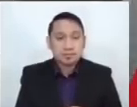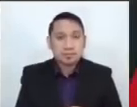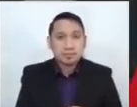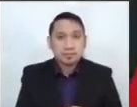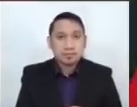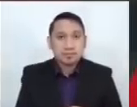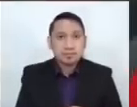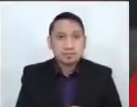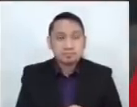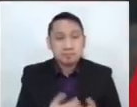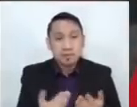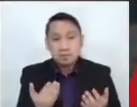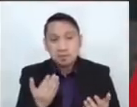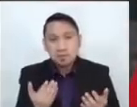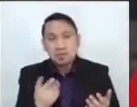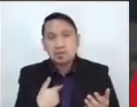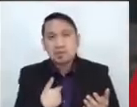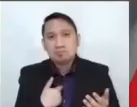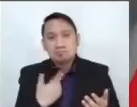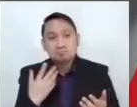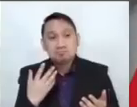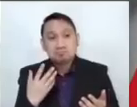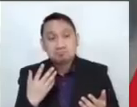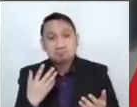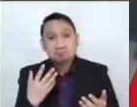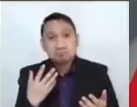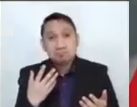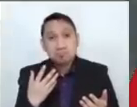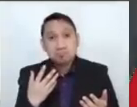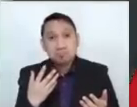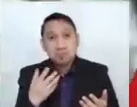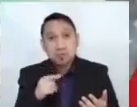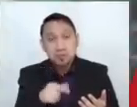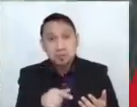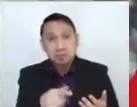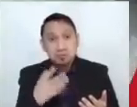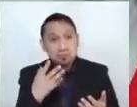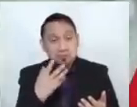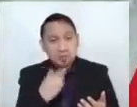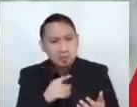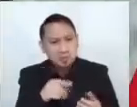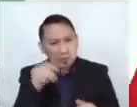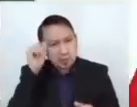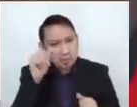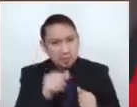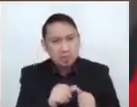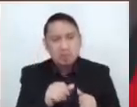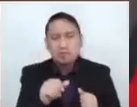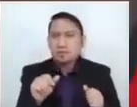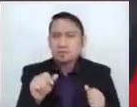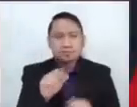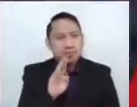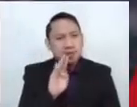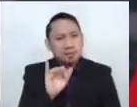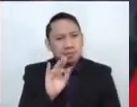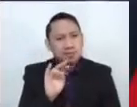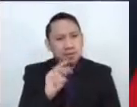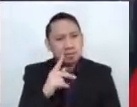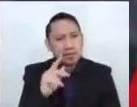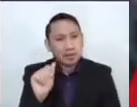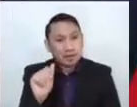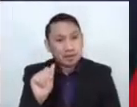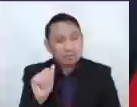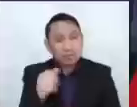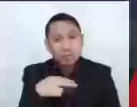sinasabi mo dalas pag kami mga problema, yung bibingka, matandaan mo, yung mandala niya sabihin, bibingka. Lutuin sa taas, lutuin sa